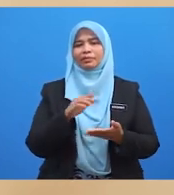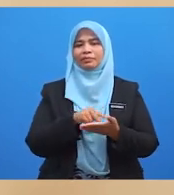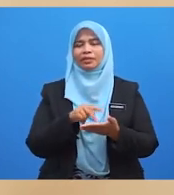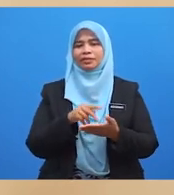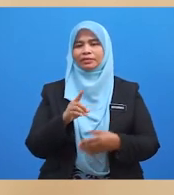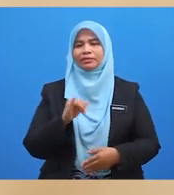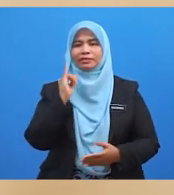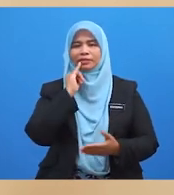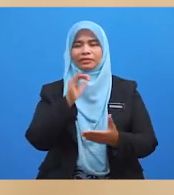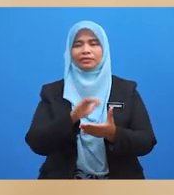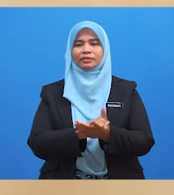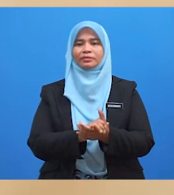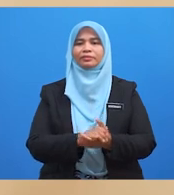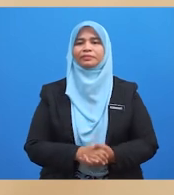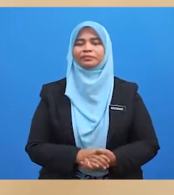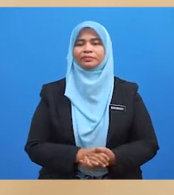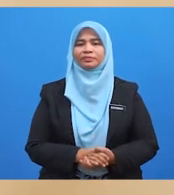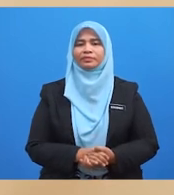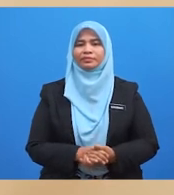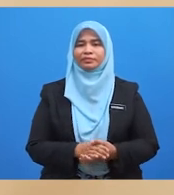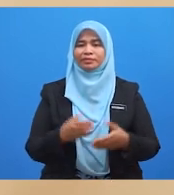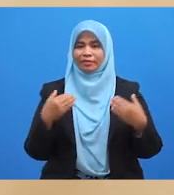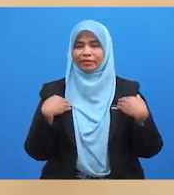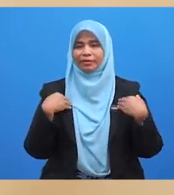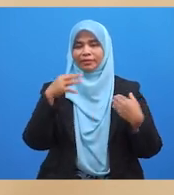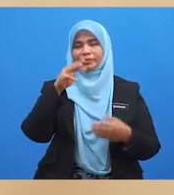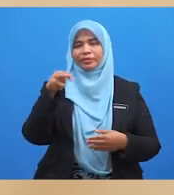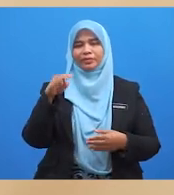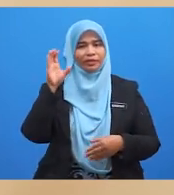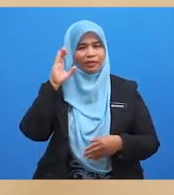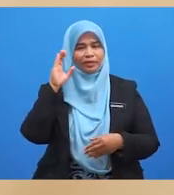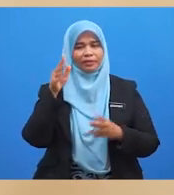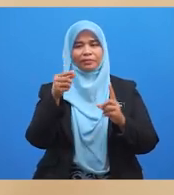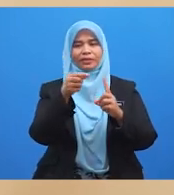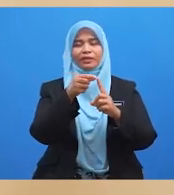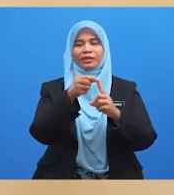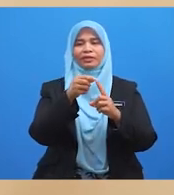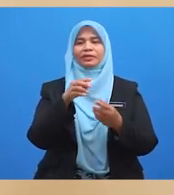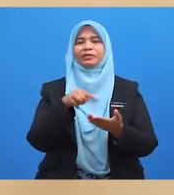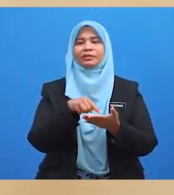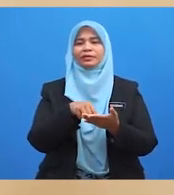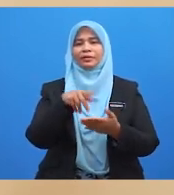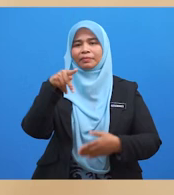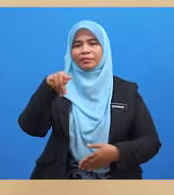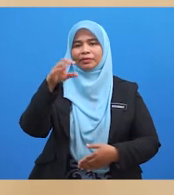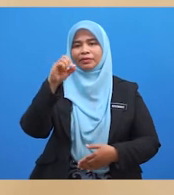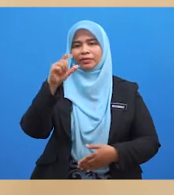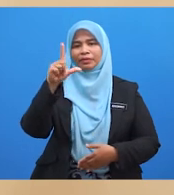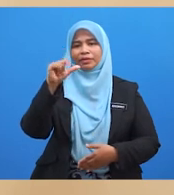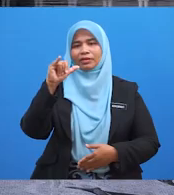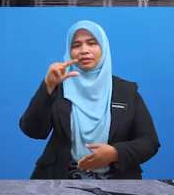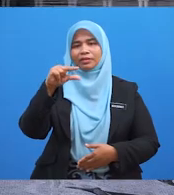fiqah. Pernahkah murid-murid mendengar perkataan poligami? Pasti semua orang pernah